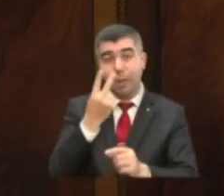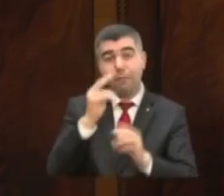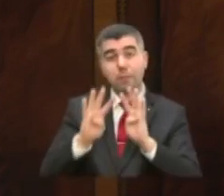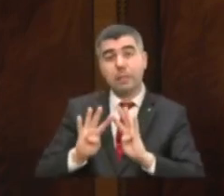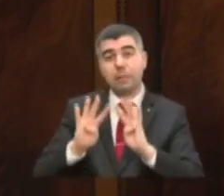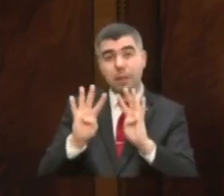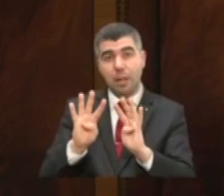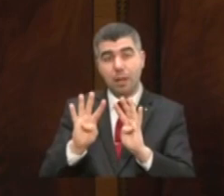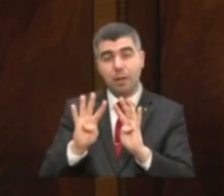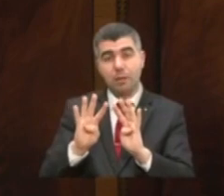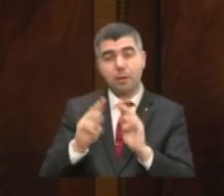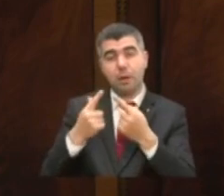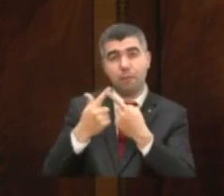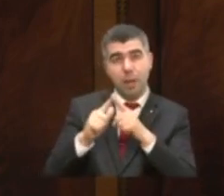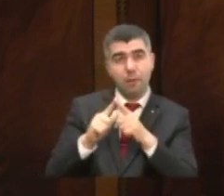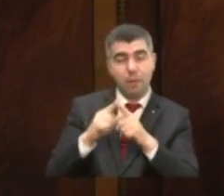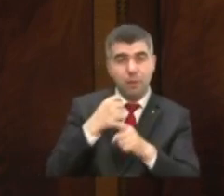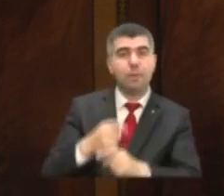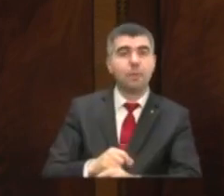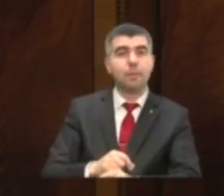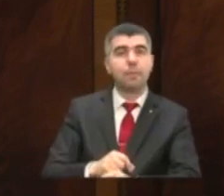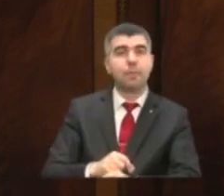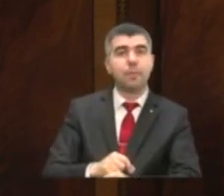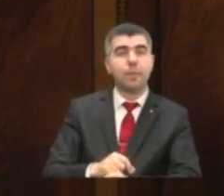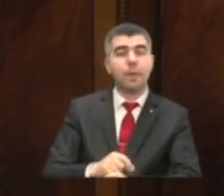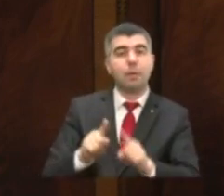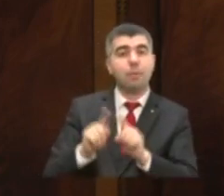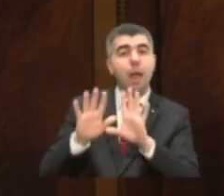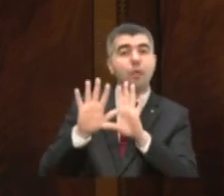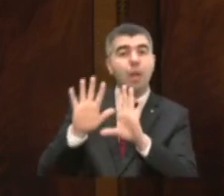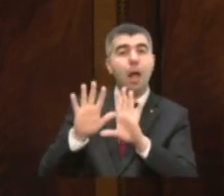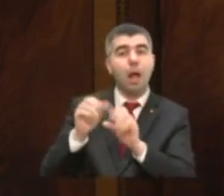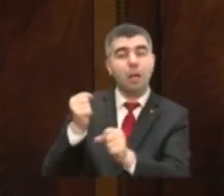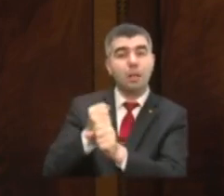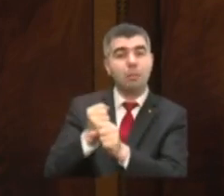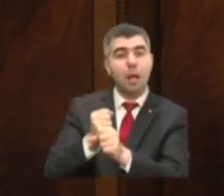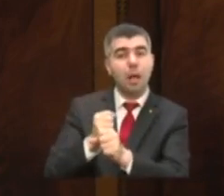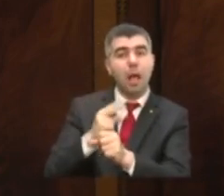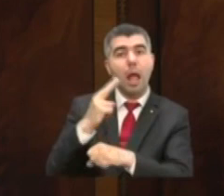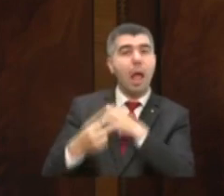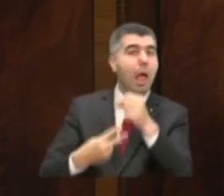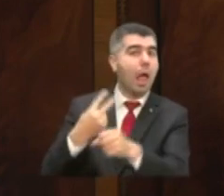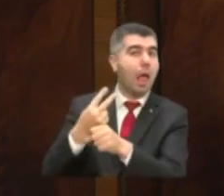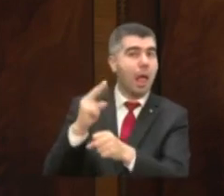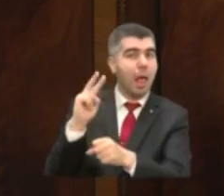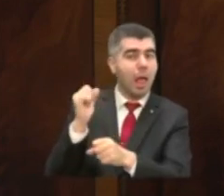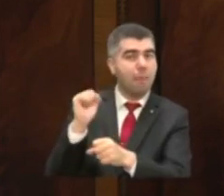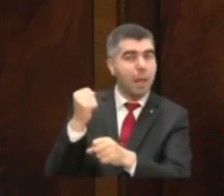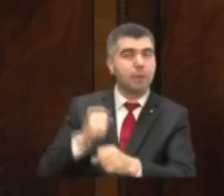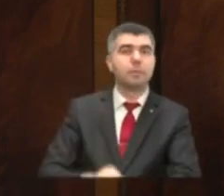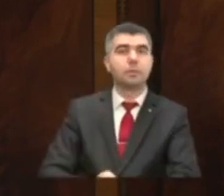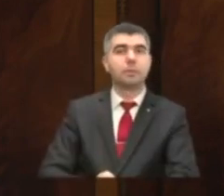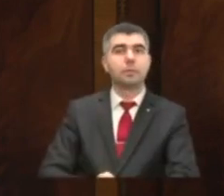2018، والتي تتحمل الدولة النفقة الضريبية على الدخل لتشغيل 10 أجراء لمدة 24 شهرا للجمعيات المؤسسة